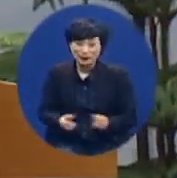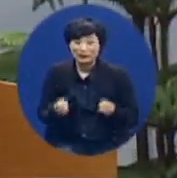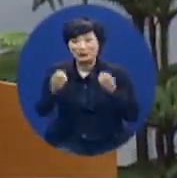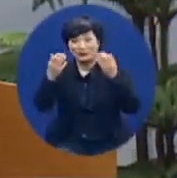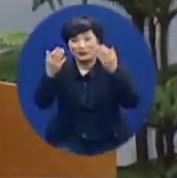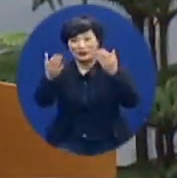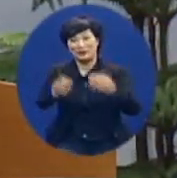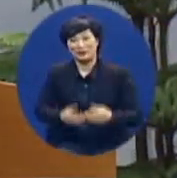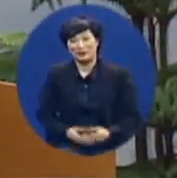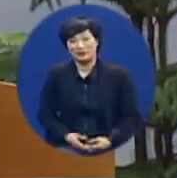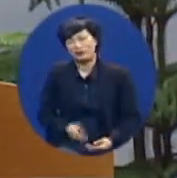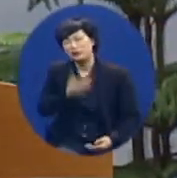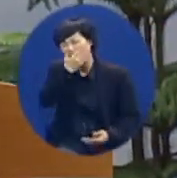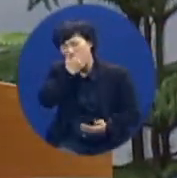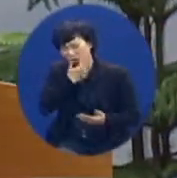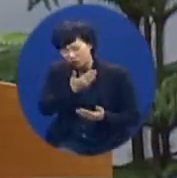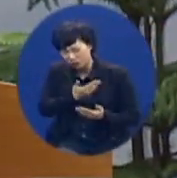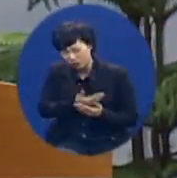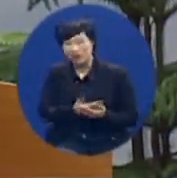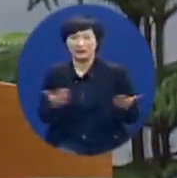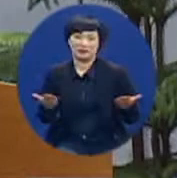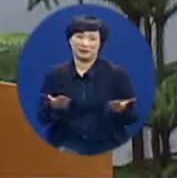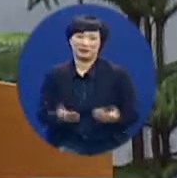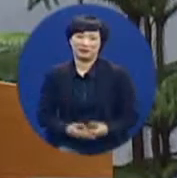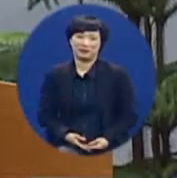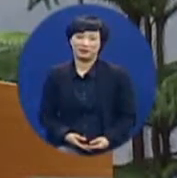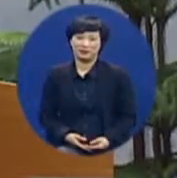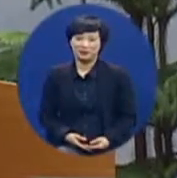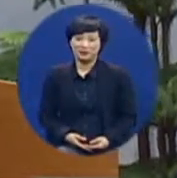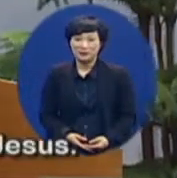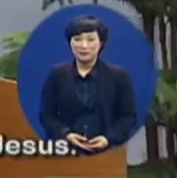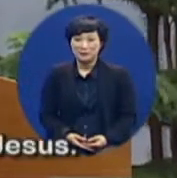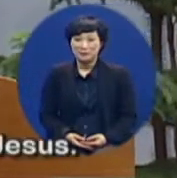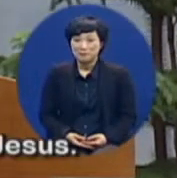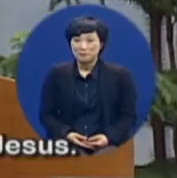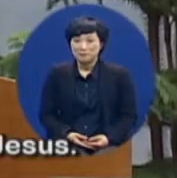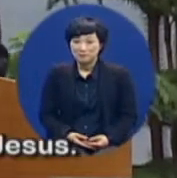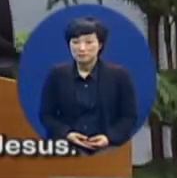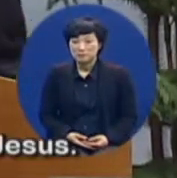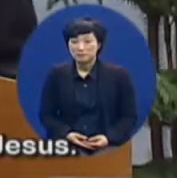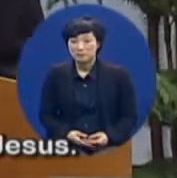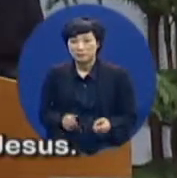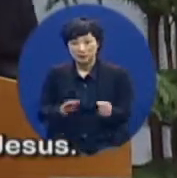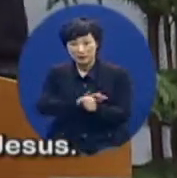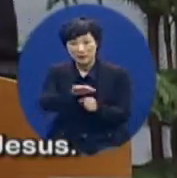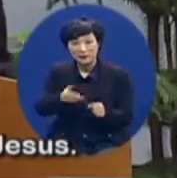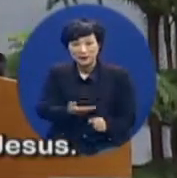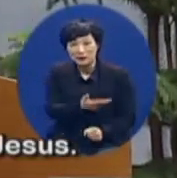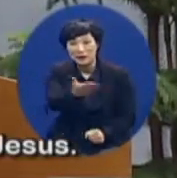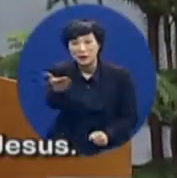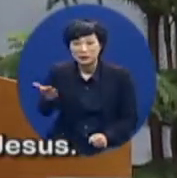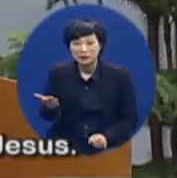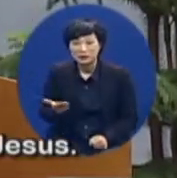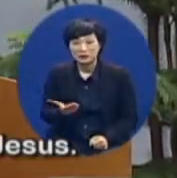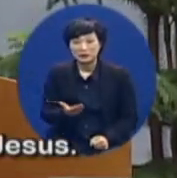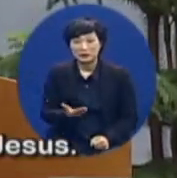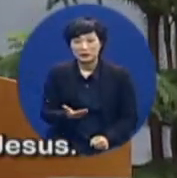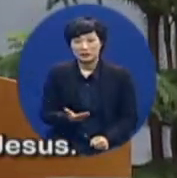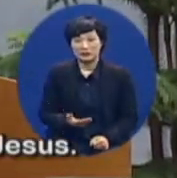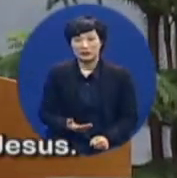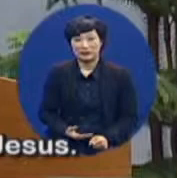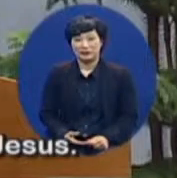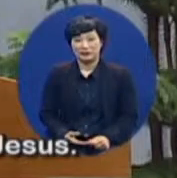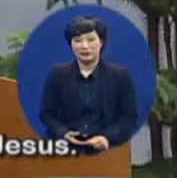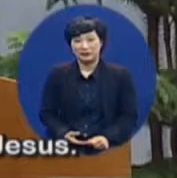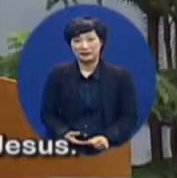아멘 이만큼 중대한 일이요 중대한 일 사랑는 여러분 세상은